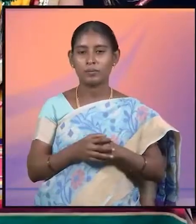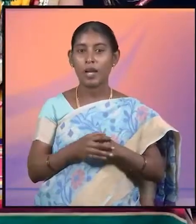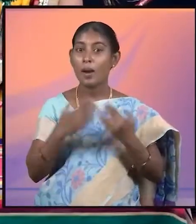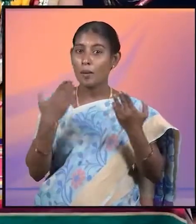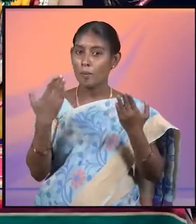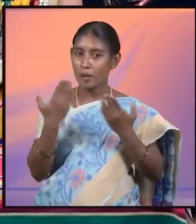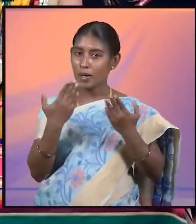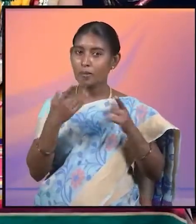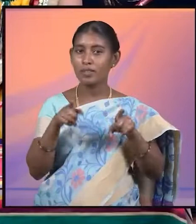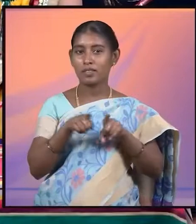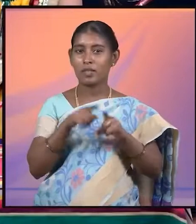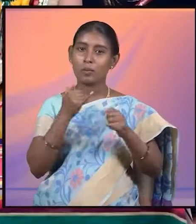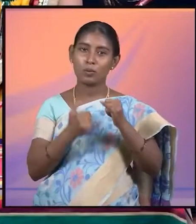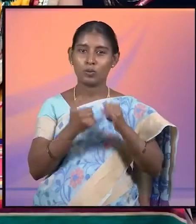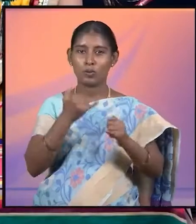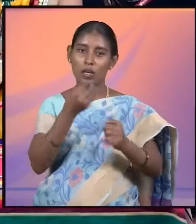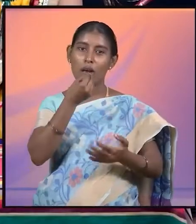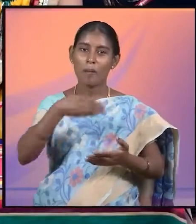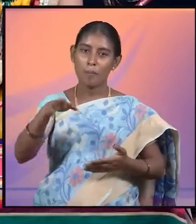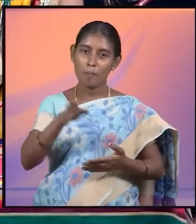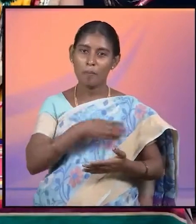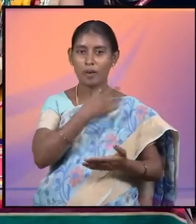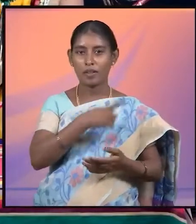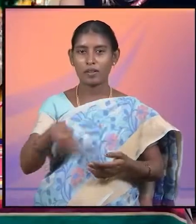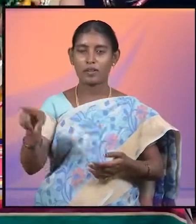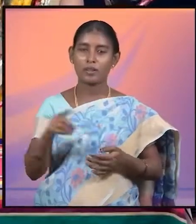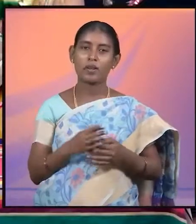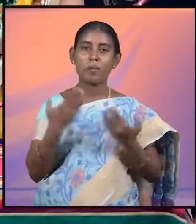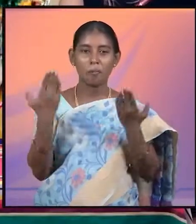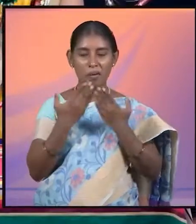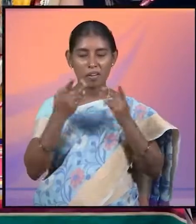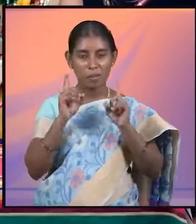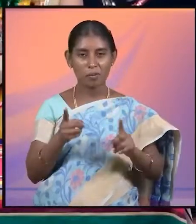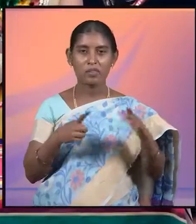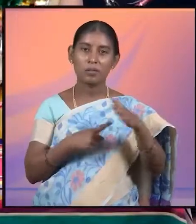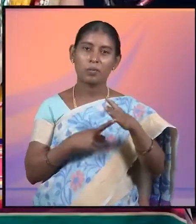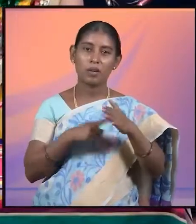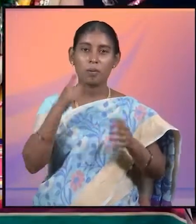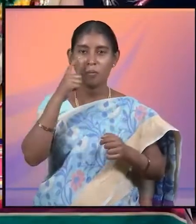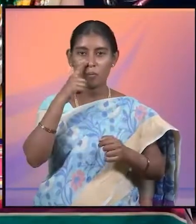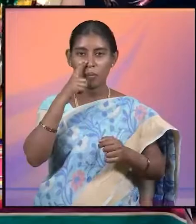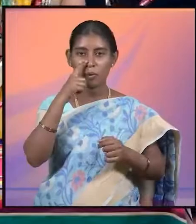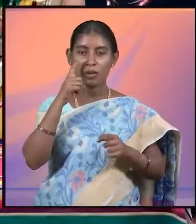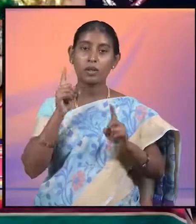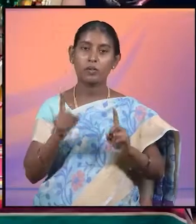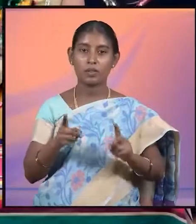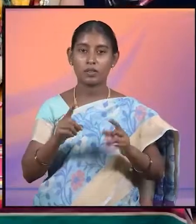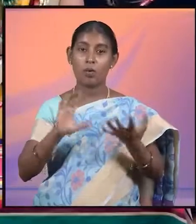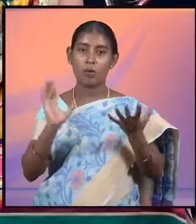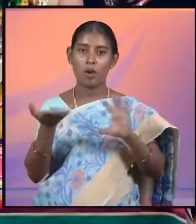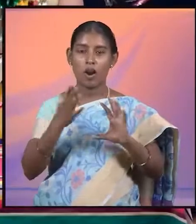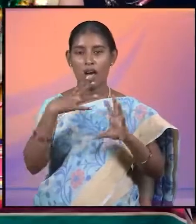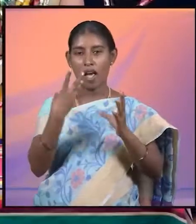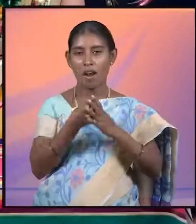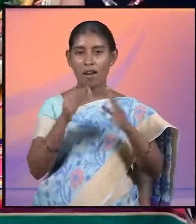படிப்பை பத்தி ஏதோ சொல்ல வரீங்கன்னு தெரியுது, சொல்லுங்க சொல்லுங்க. படிக்க வேணும் படிக்க வேணும் பொண்ணே, அப்பத்தான் பார்